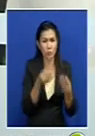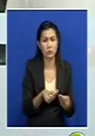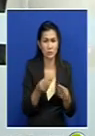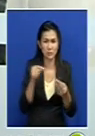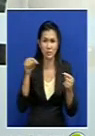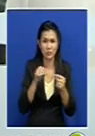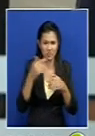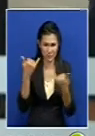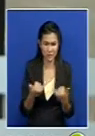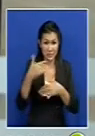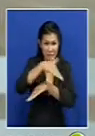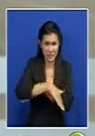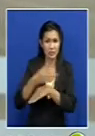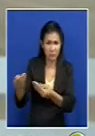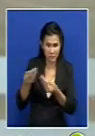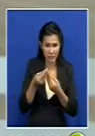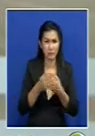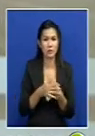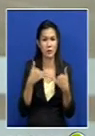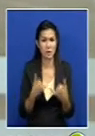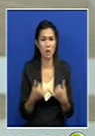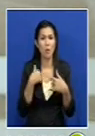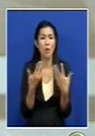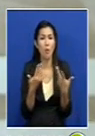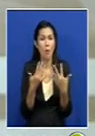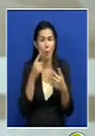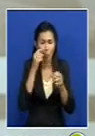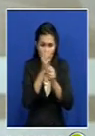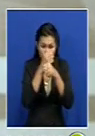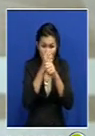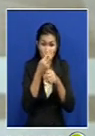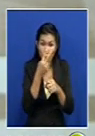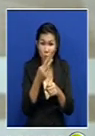าในเย็นวันนี้นะครับเดี๋ยวเรากำลังรอผลการตรวจอยู่ว่าต